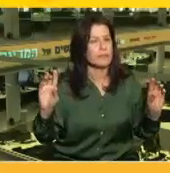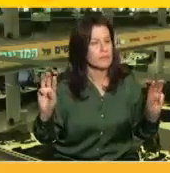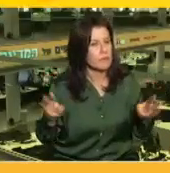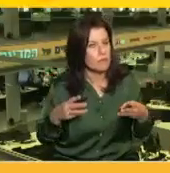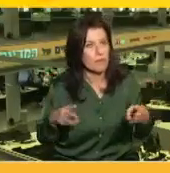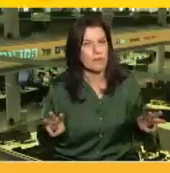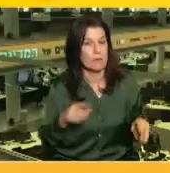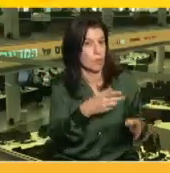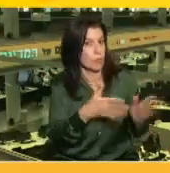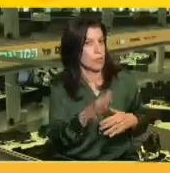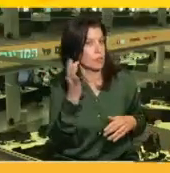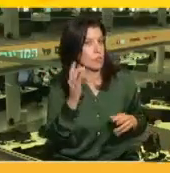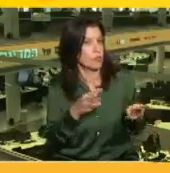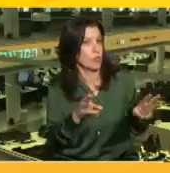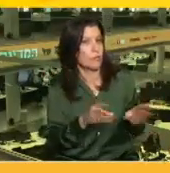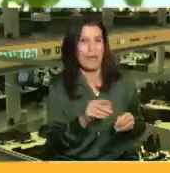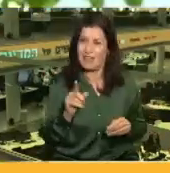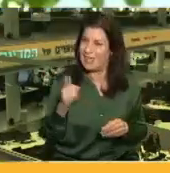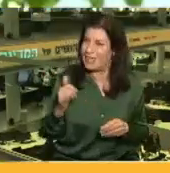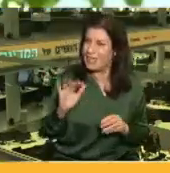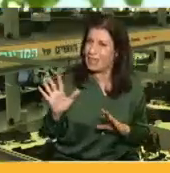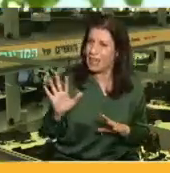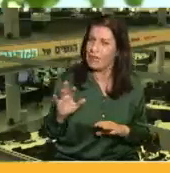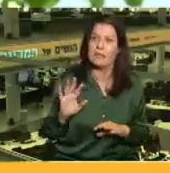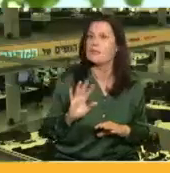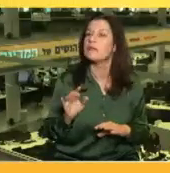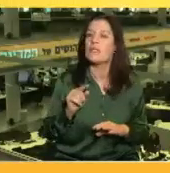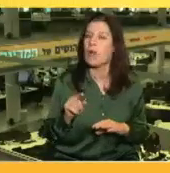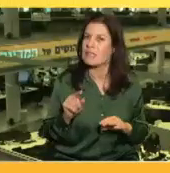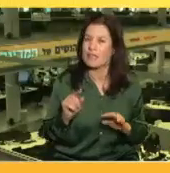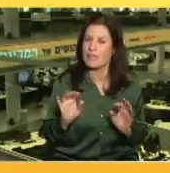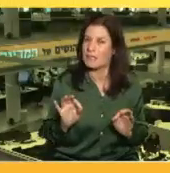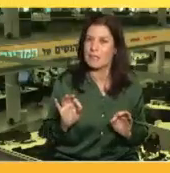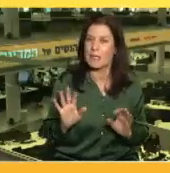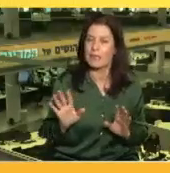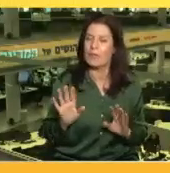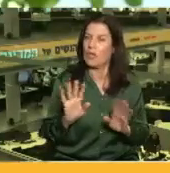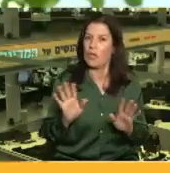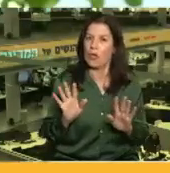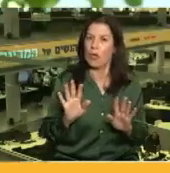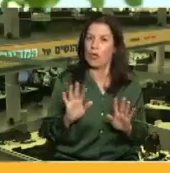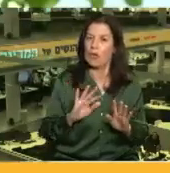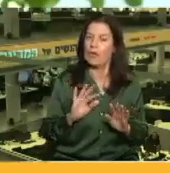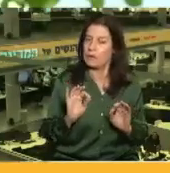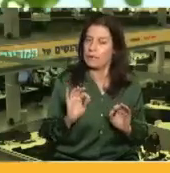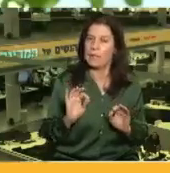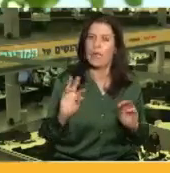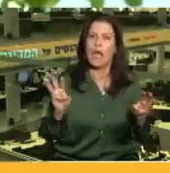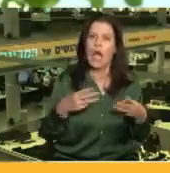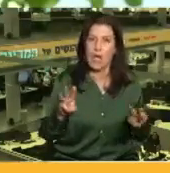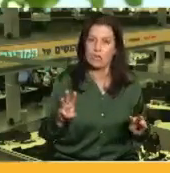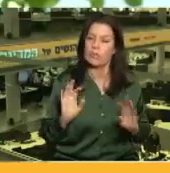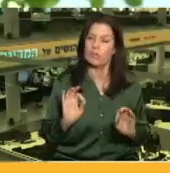זה מדהים שנשים שרות ביחד. זאת אומרת, אני... נשים תמיד שרו ביחד, עוד מעט תגיד מה הקדשת פה. לא, לא, הכל טוב. השיר הזה יצא.